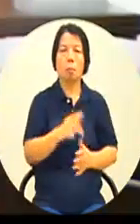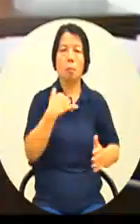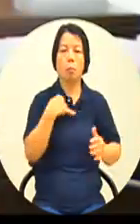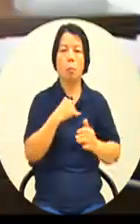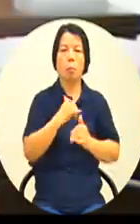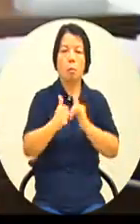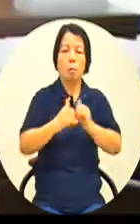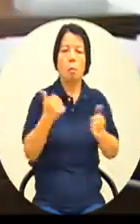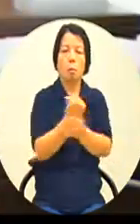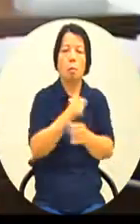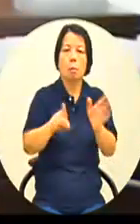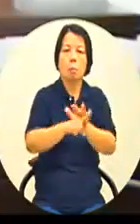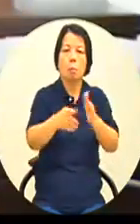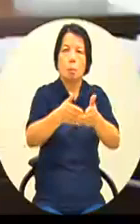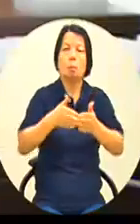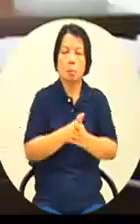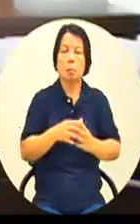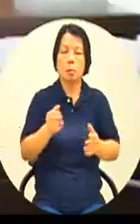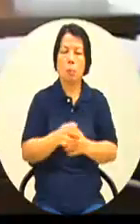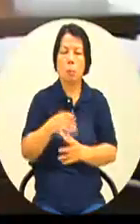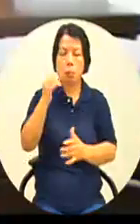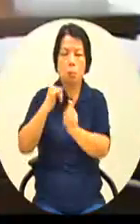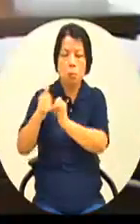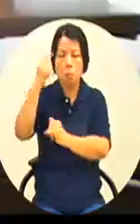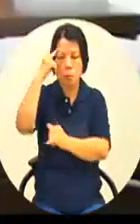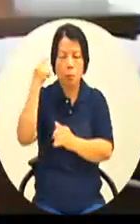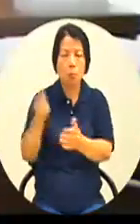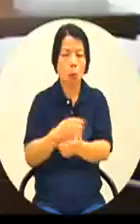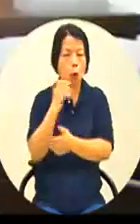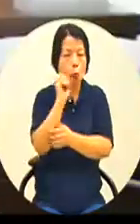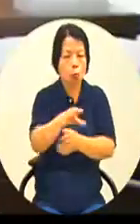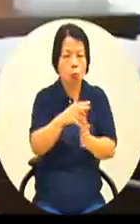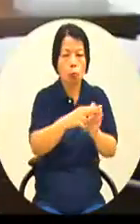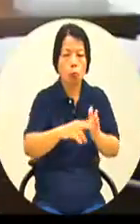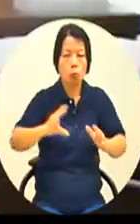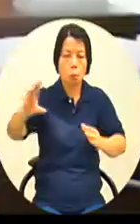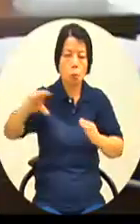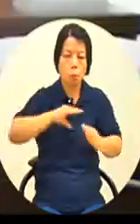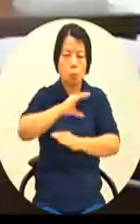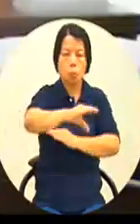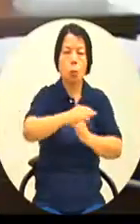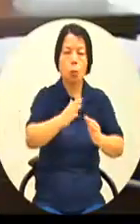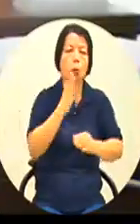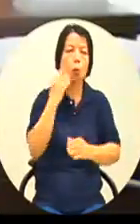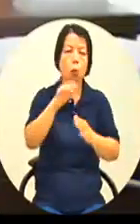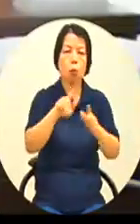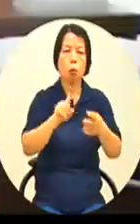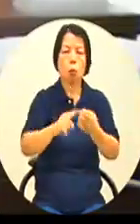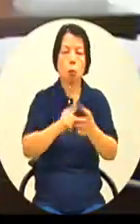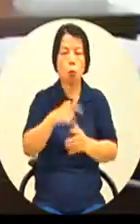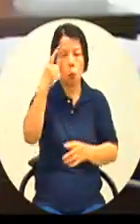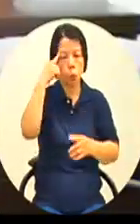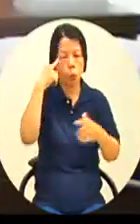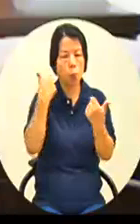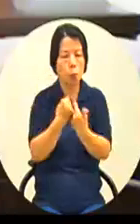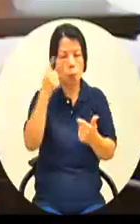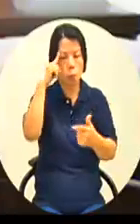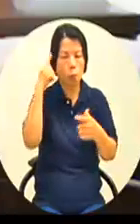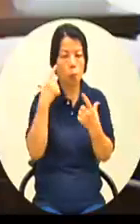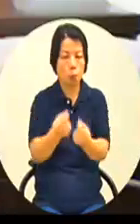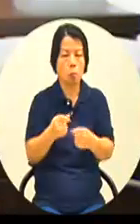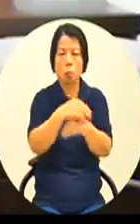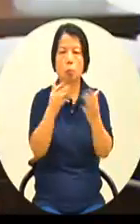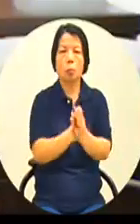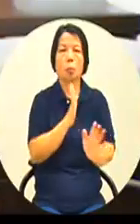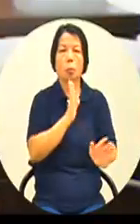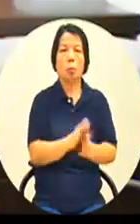反映民意的前线，但是这个民意当有正反两面的时候，民意代表绝对是站在多数